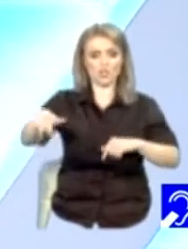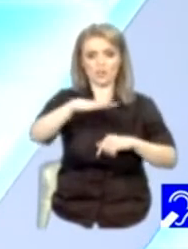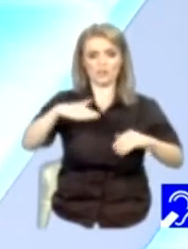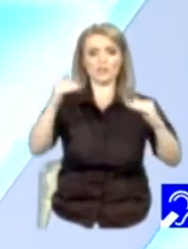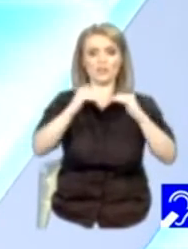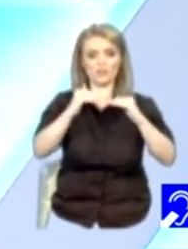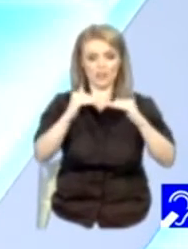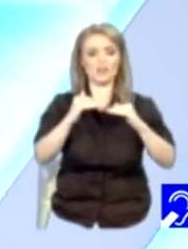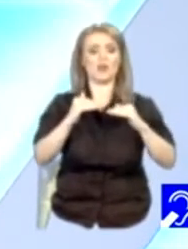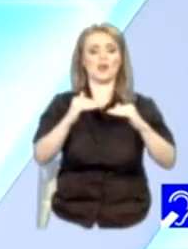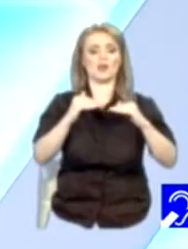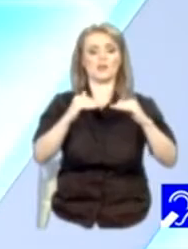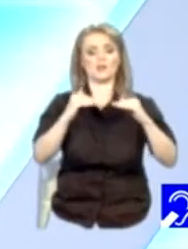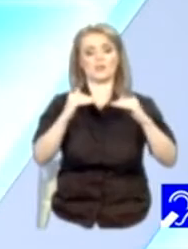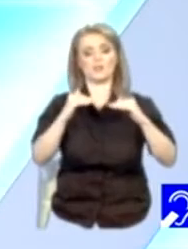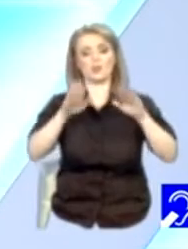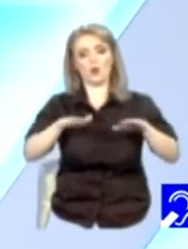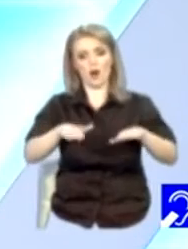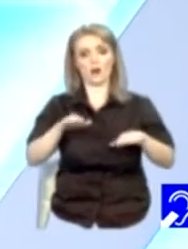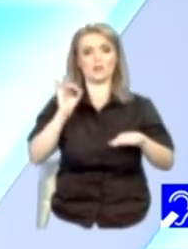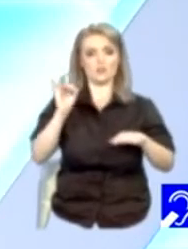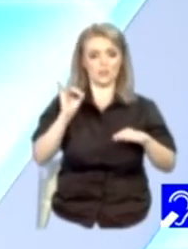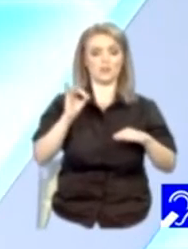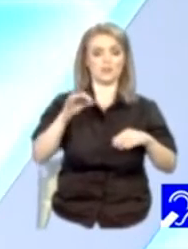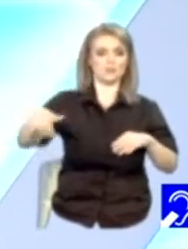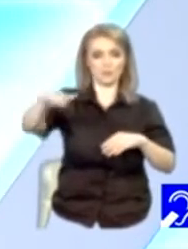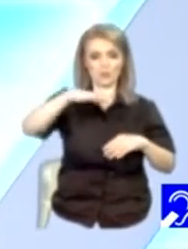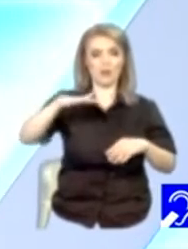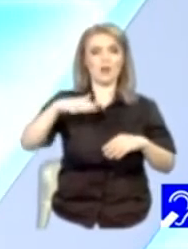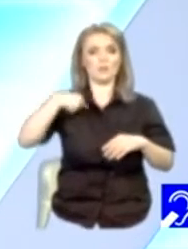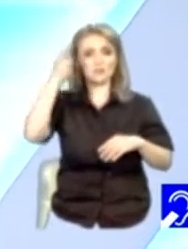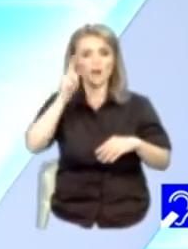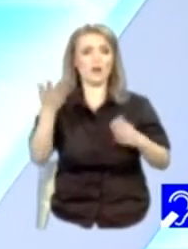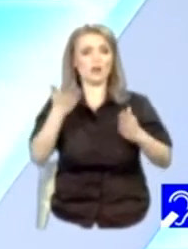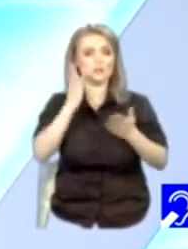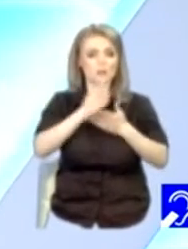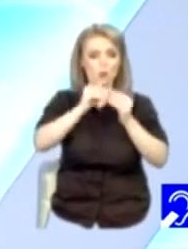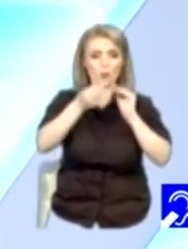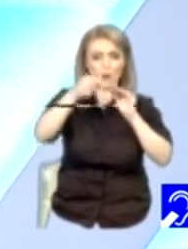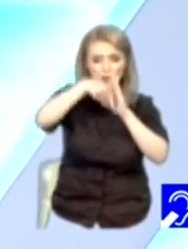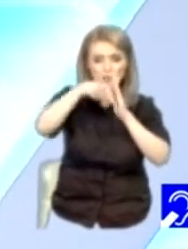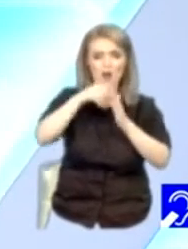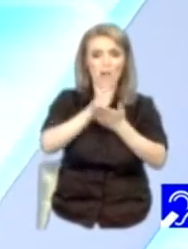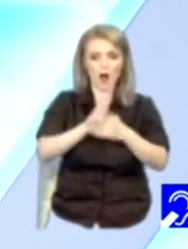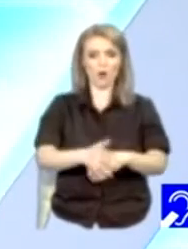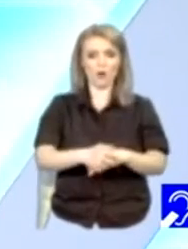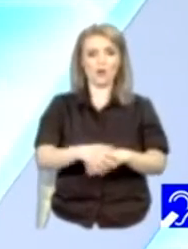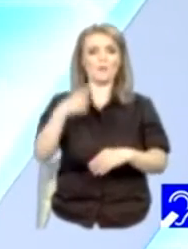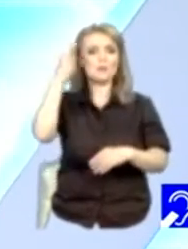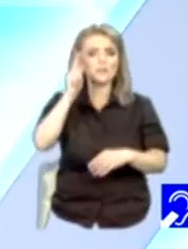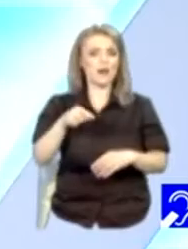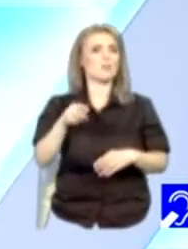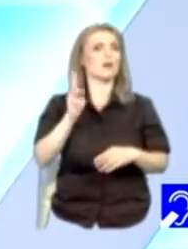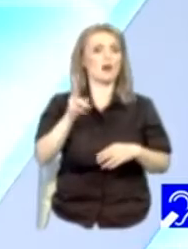și național, cu ce probleme se confruntă diverse categorii de cetățeni și cetățene și știm și pârghiile